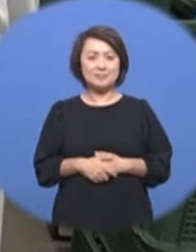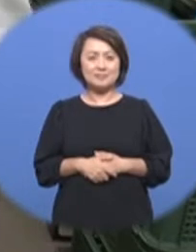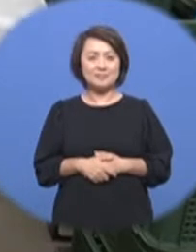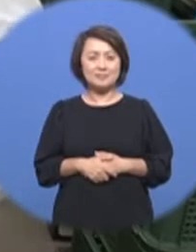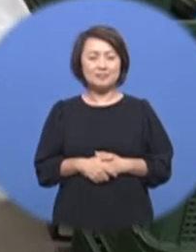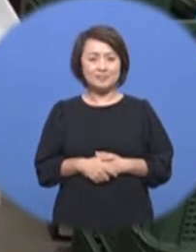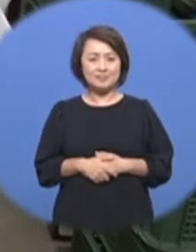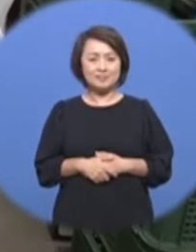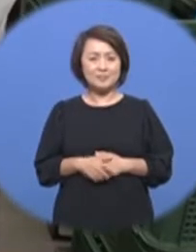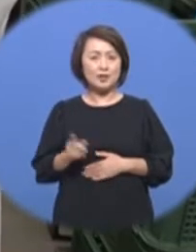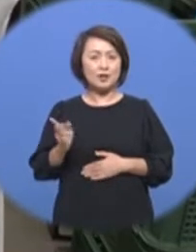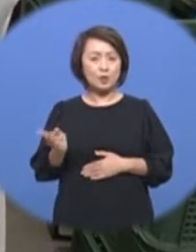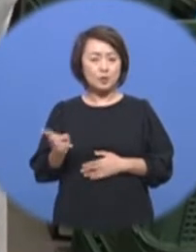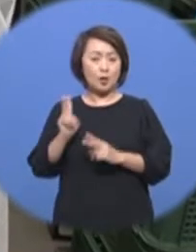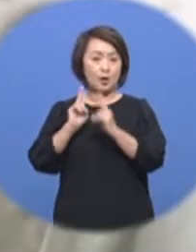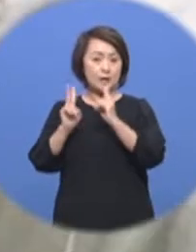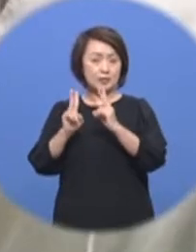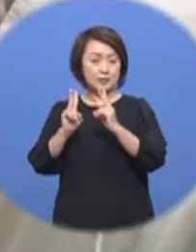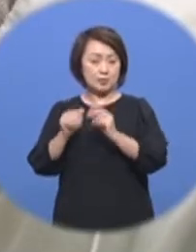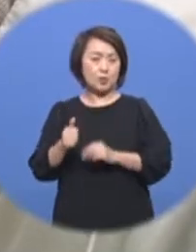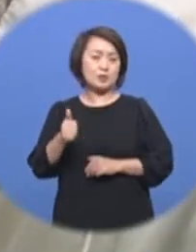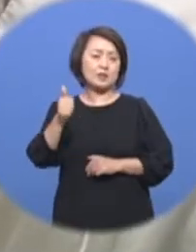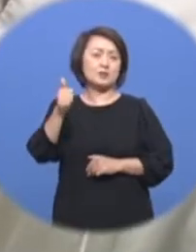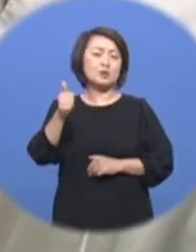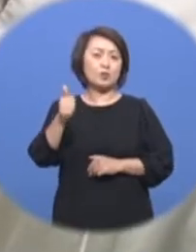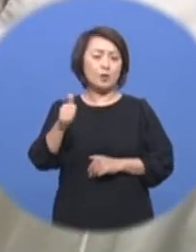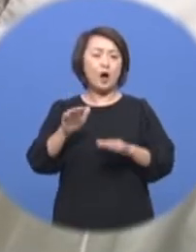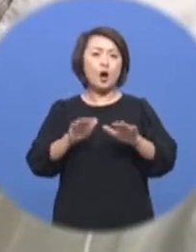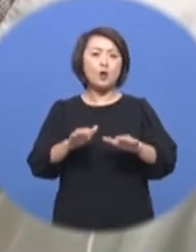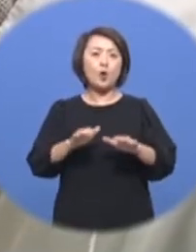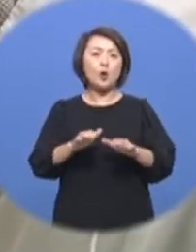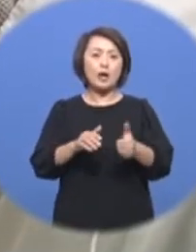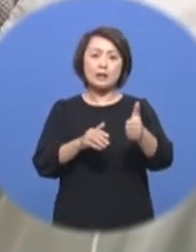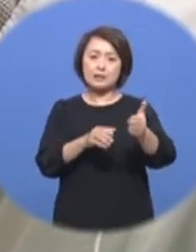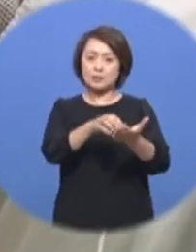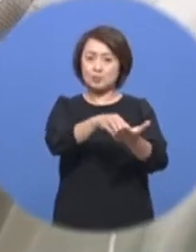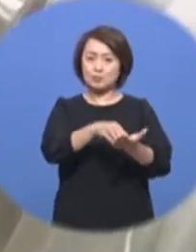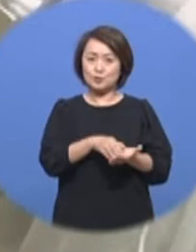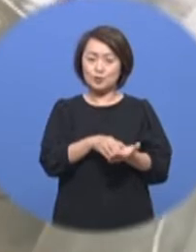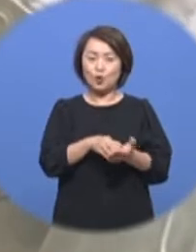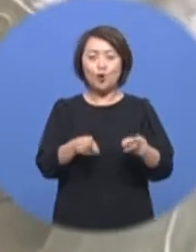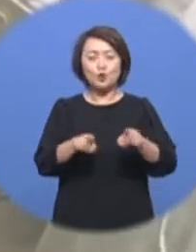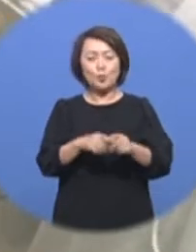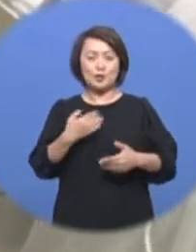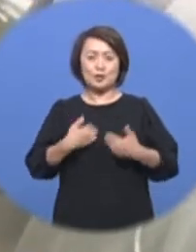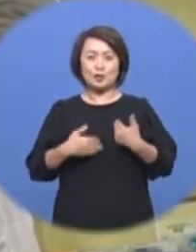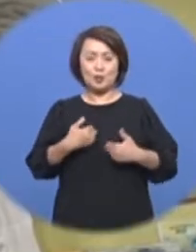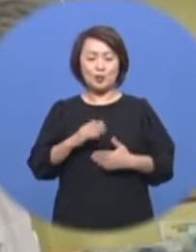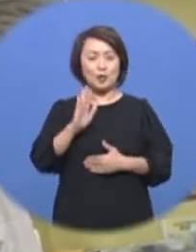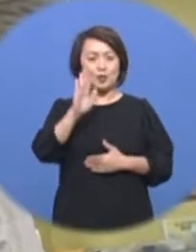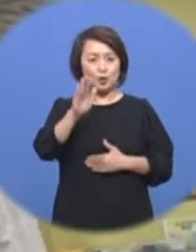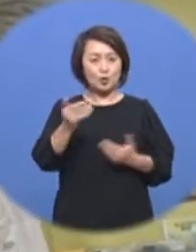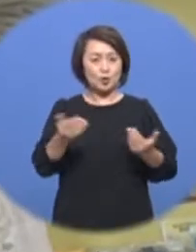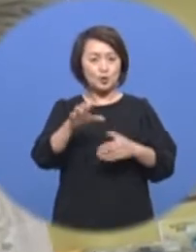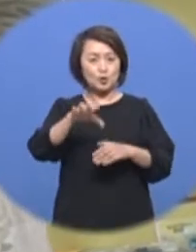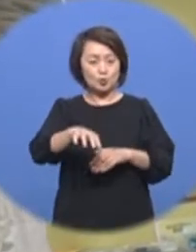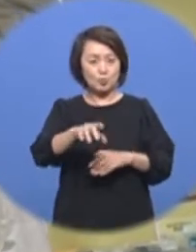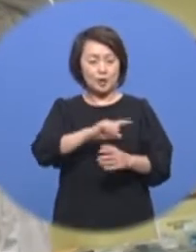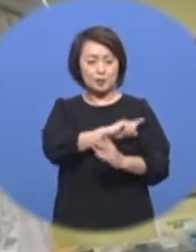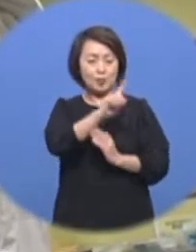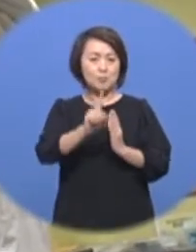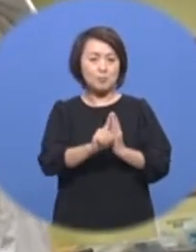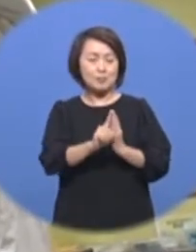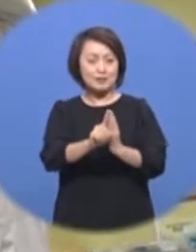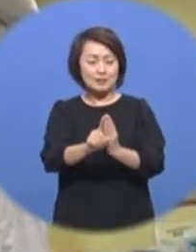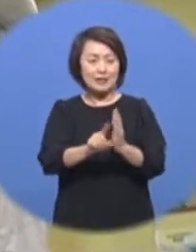玉林園の林社長は今回の西畑さんの受賞を共に喜び、今後は職場のリーダーとしても